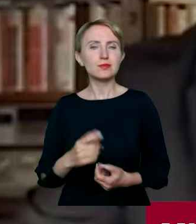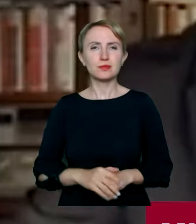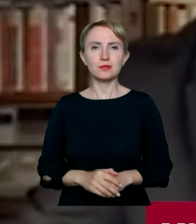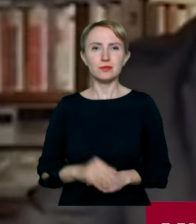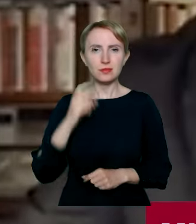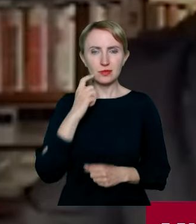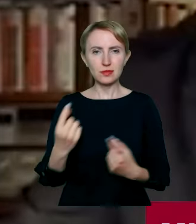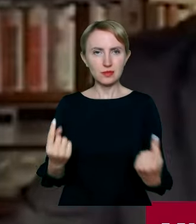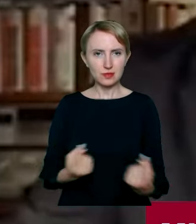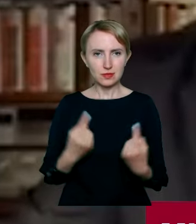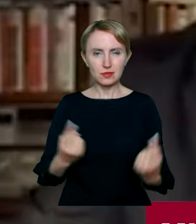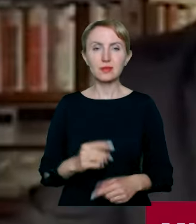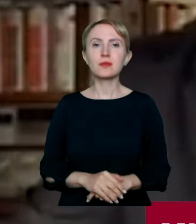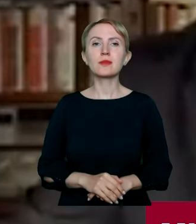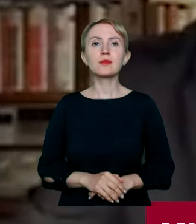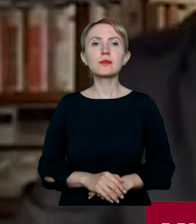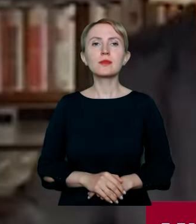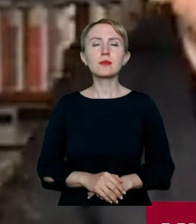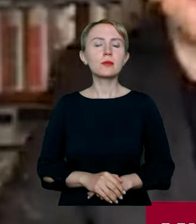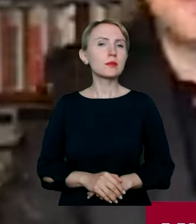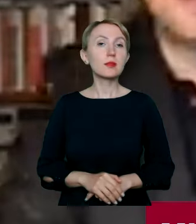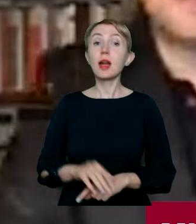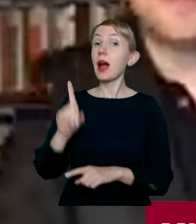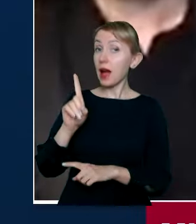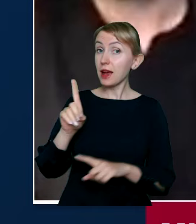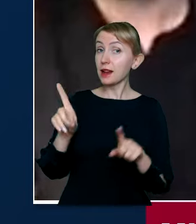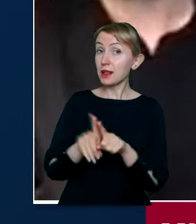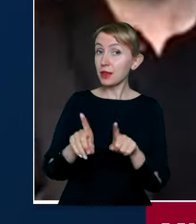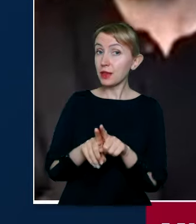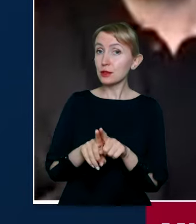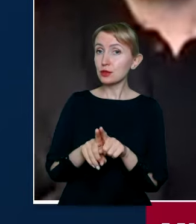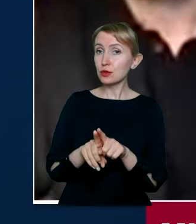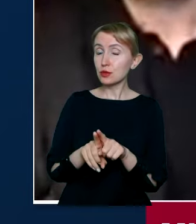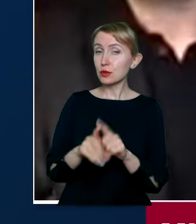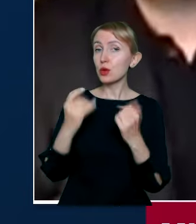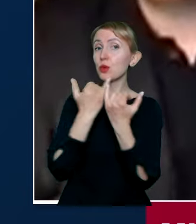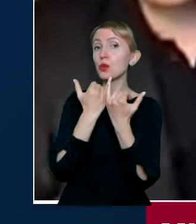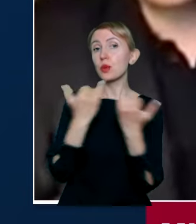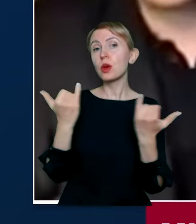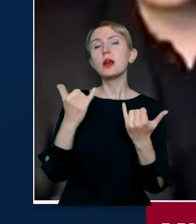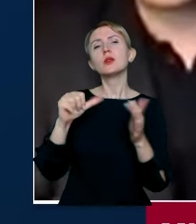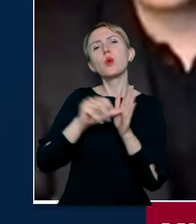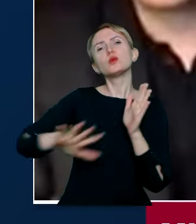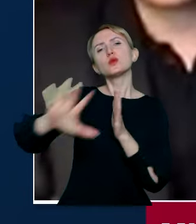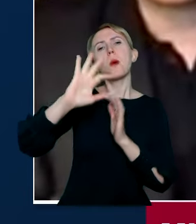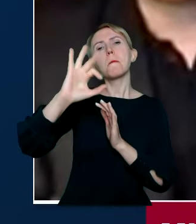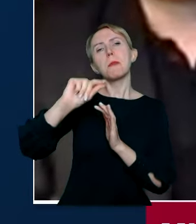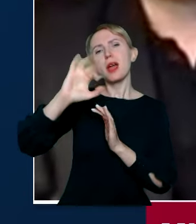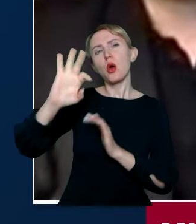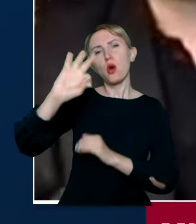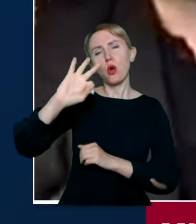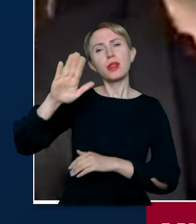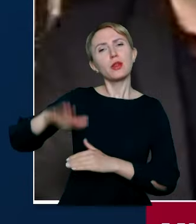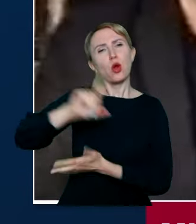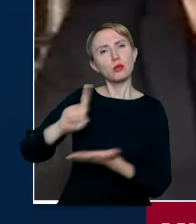Sycylii. No więc właśnie. Ale z drugiej strony szeroko pojęte środowisko Platformy na Dolnym